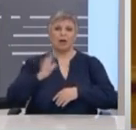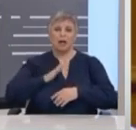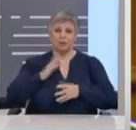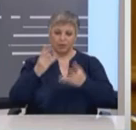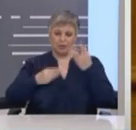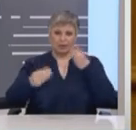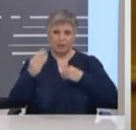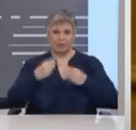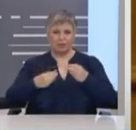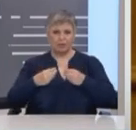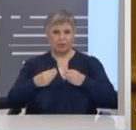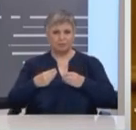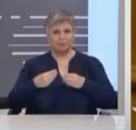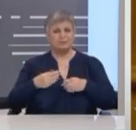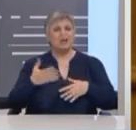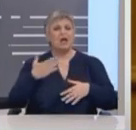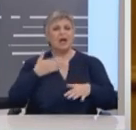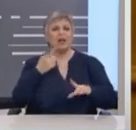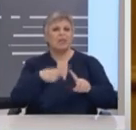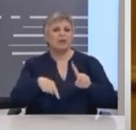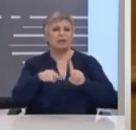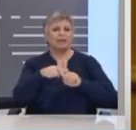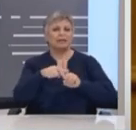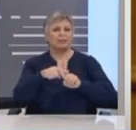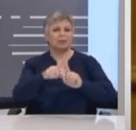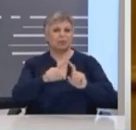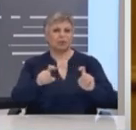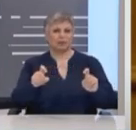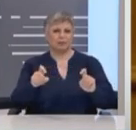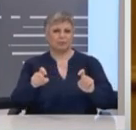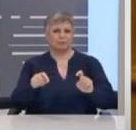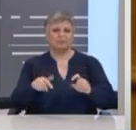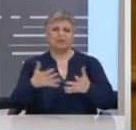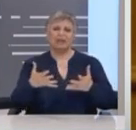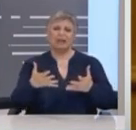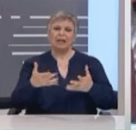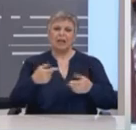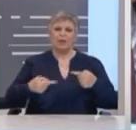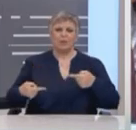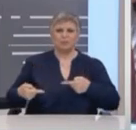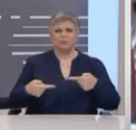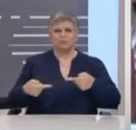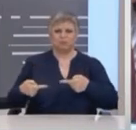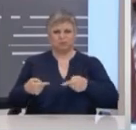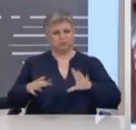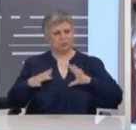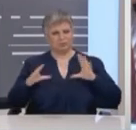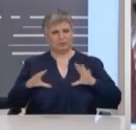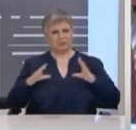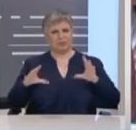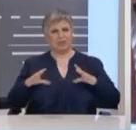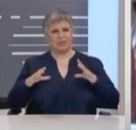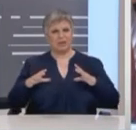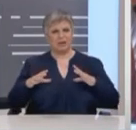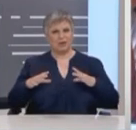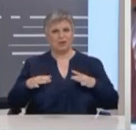Και να πω και κάτι άλλο, ξέρετε, χωρίς να θέλω να αντιδικήσω με το επιχείρημά σας ότι έχετε επιφυλάξει σε σχέση με τη χρονική